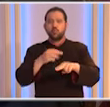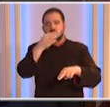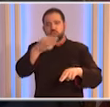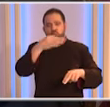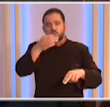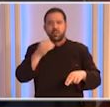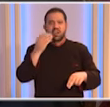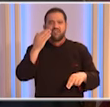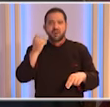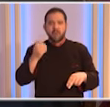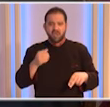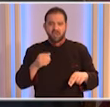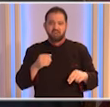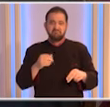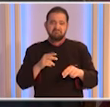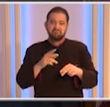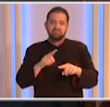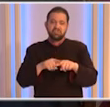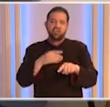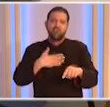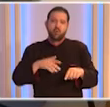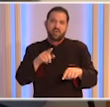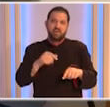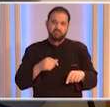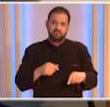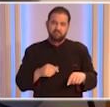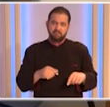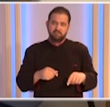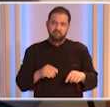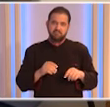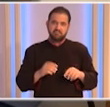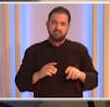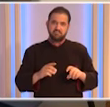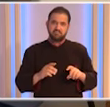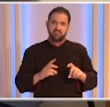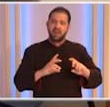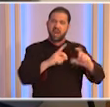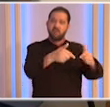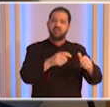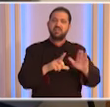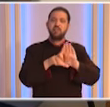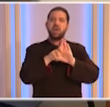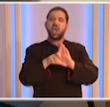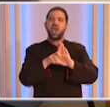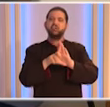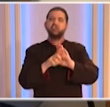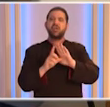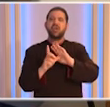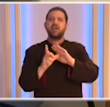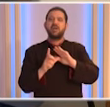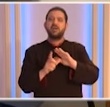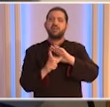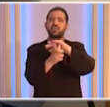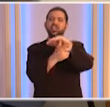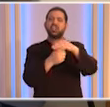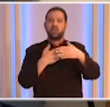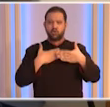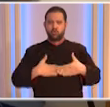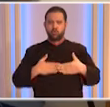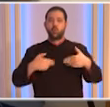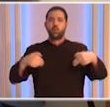cum a spus că spun femeile, tot ce vor. Afară cu legile din trupul nostru. Așa spun feministele.